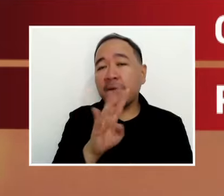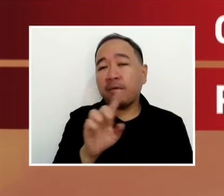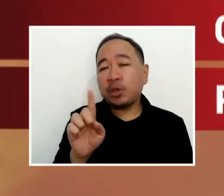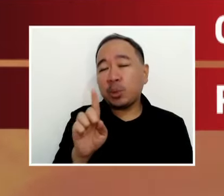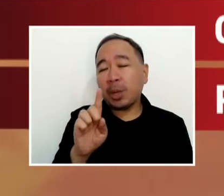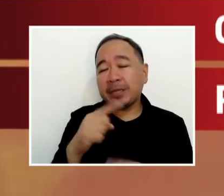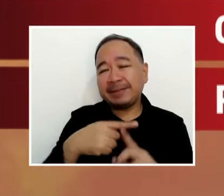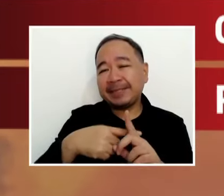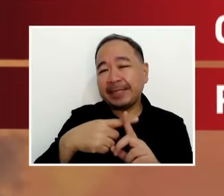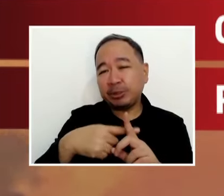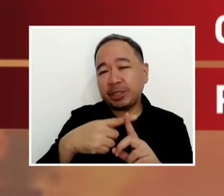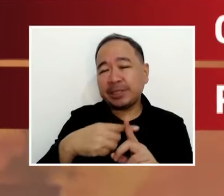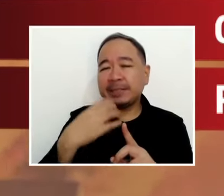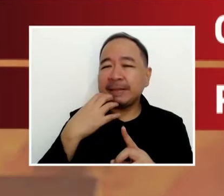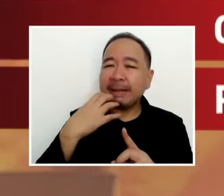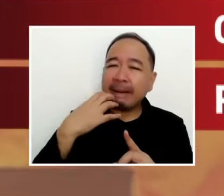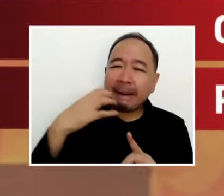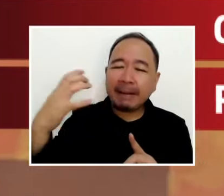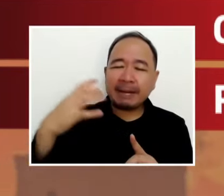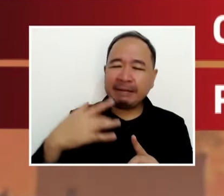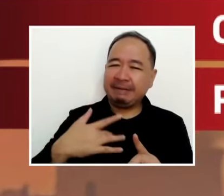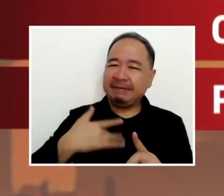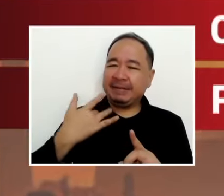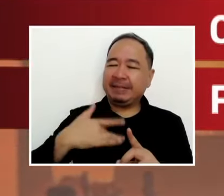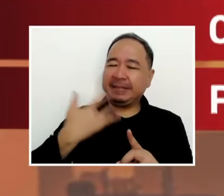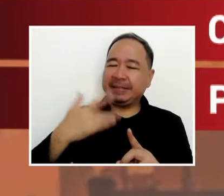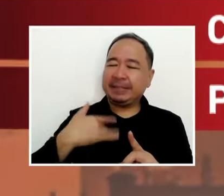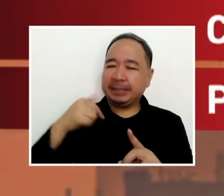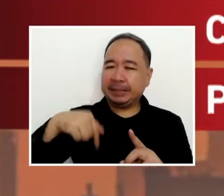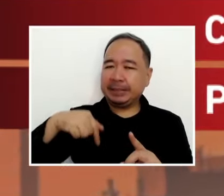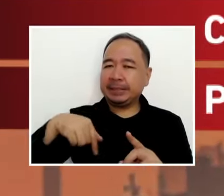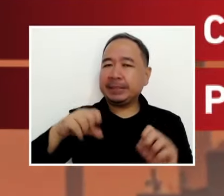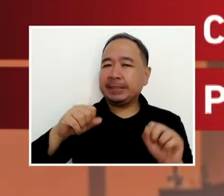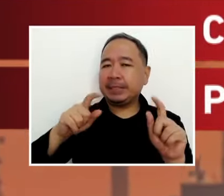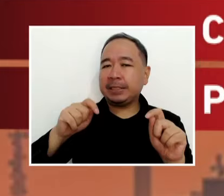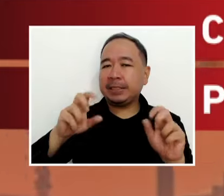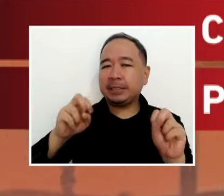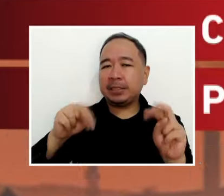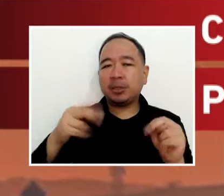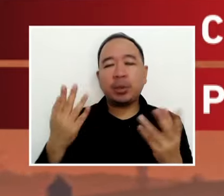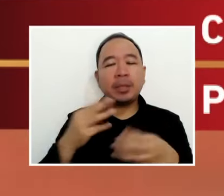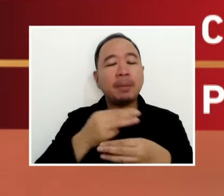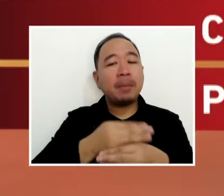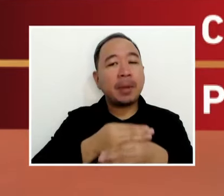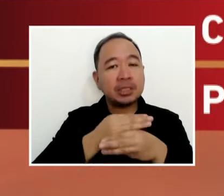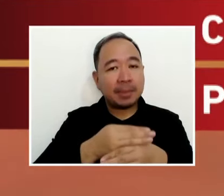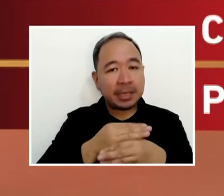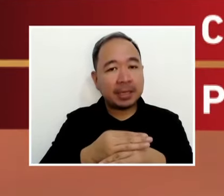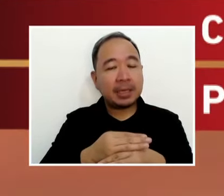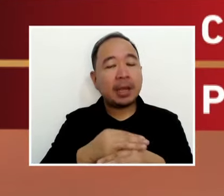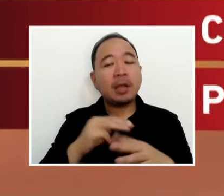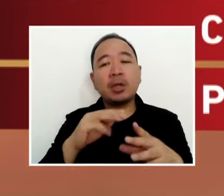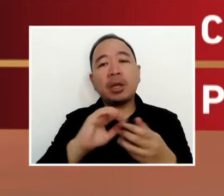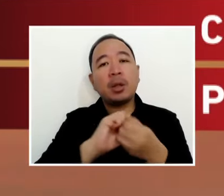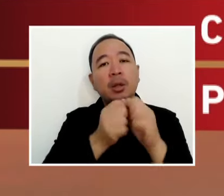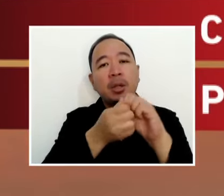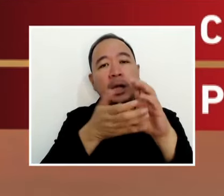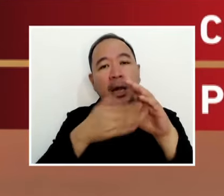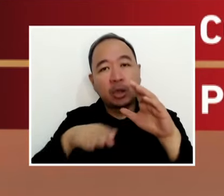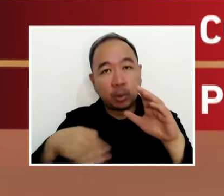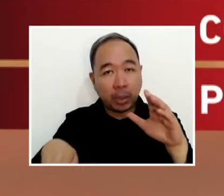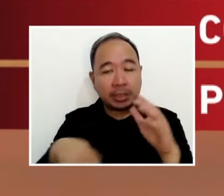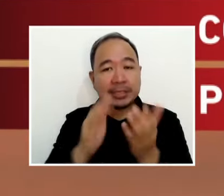Celsius ang heat index o mararamdamang init ng katawan ngayong weekend dyan po sa Masbate City, sa Viracatanduanes at sa may Zamboanga